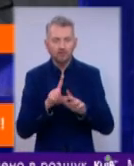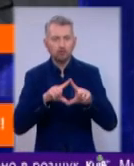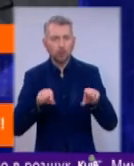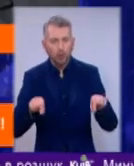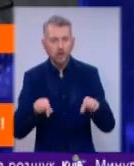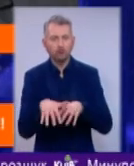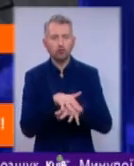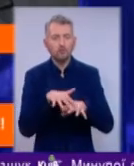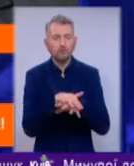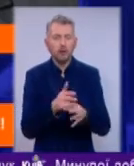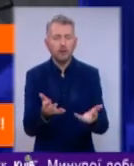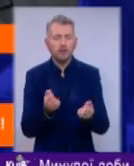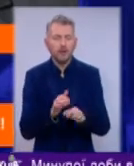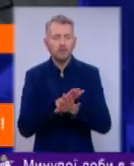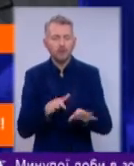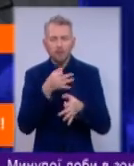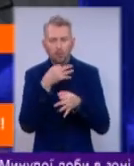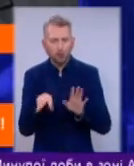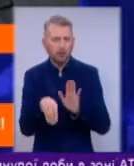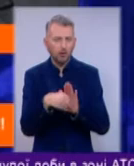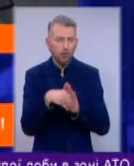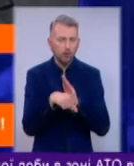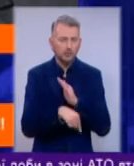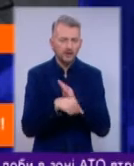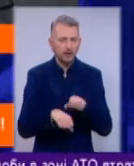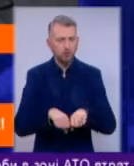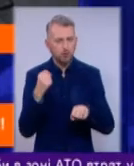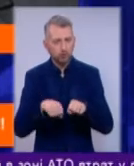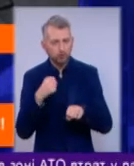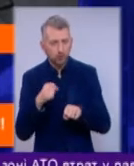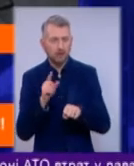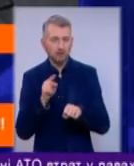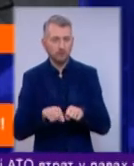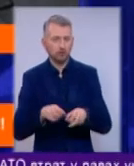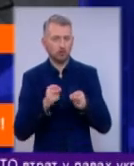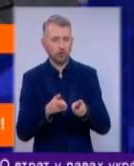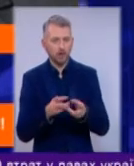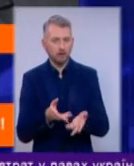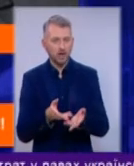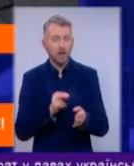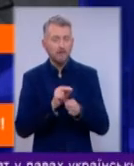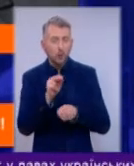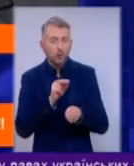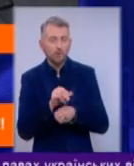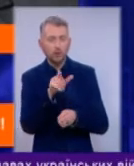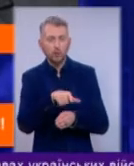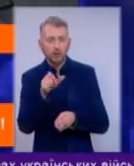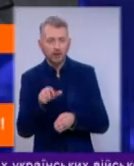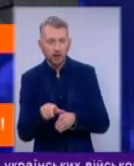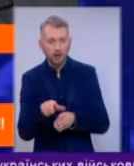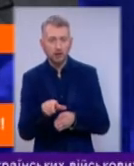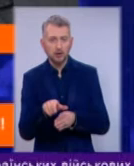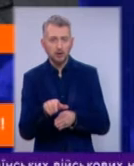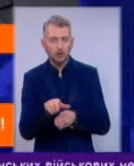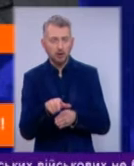Суспільна неприязнь до будь-яких корупційних порушень і навіть злочинів. Виховувати людей неприємність, брати